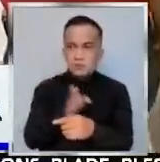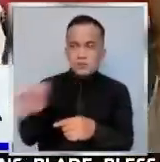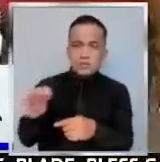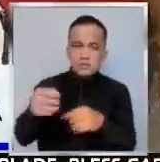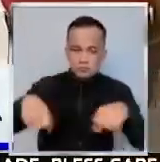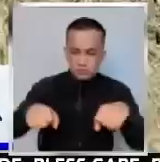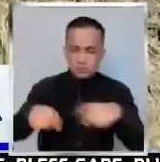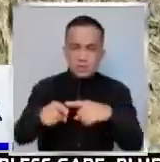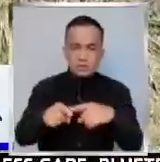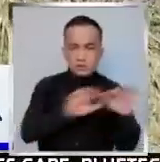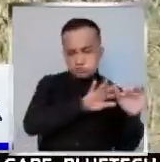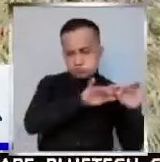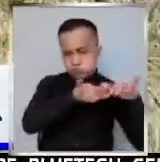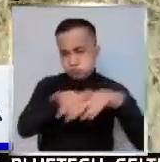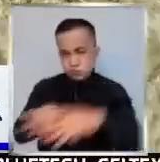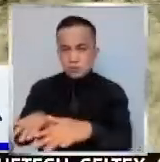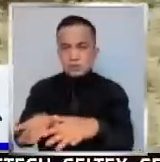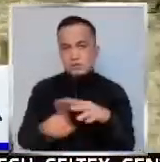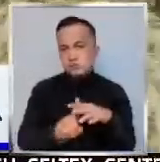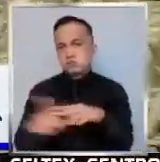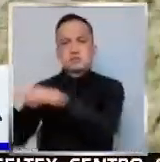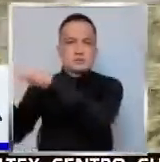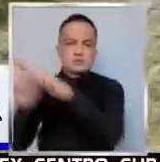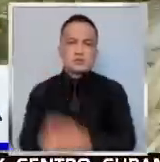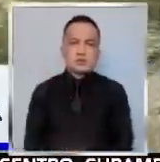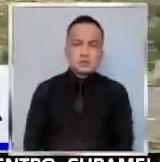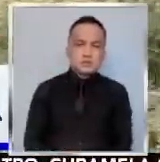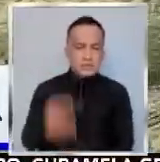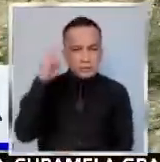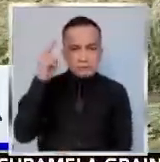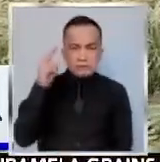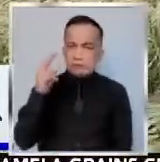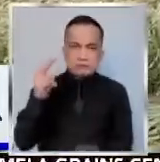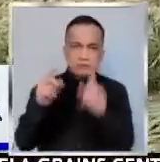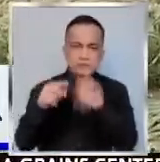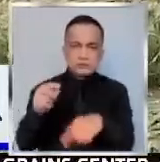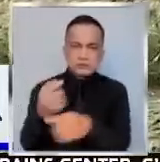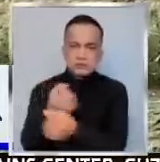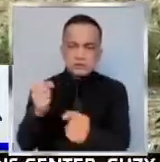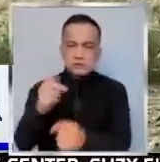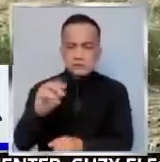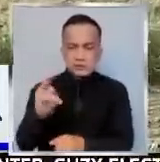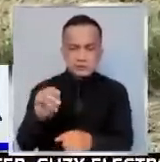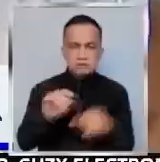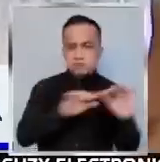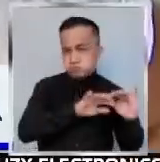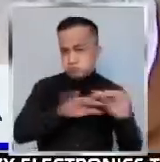agos ng mataas na baha kaya tinangay ang tsuhin. Hindi na raw kinaya na maisalba si Mang Danny sa lakas ng